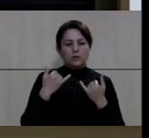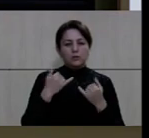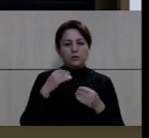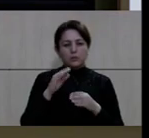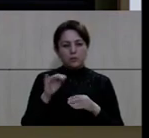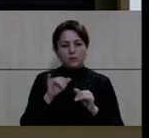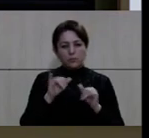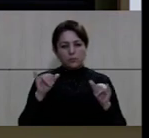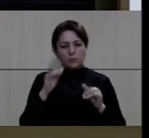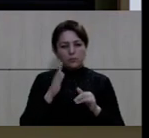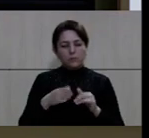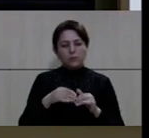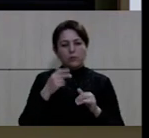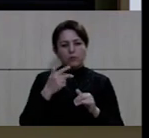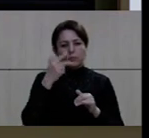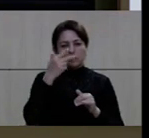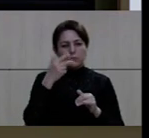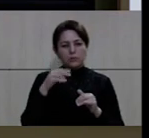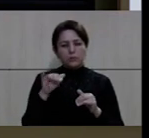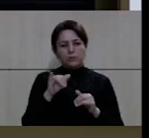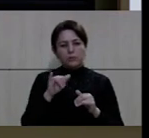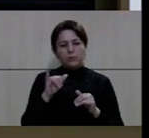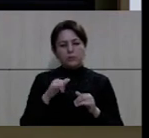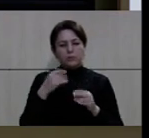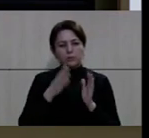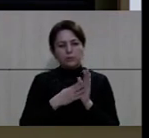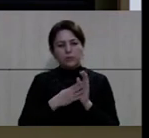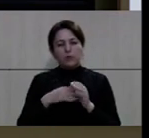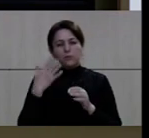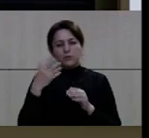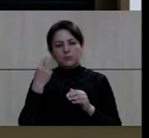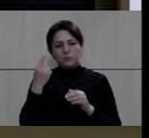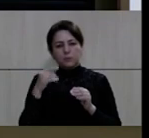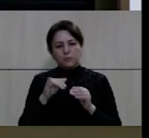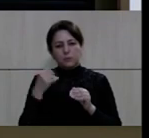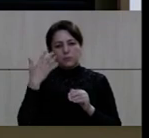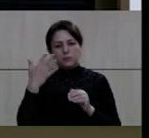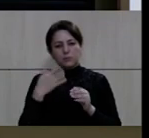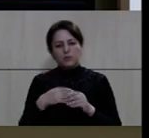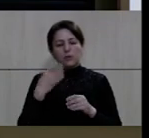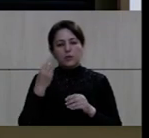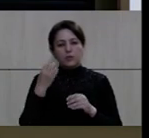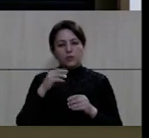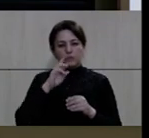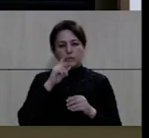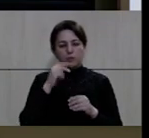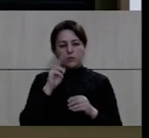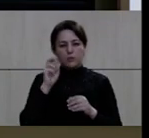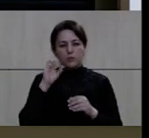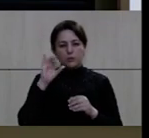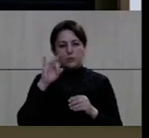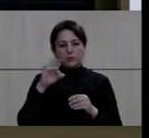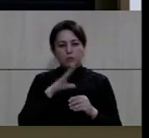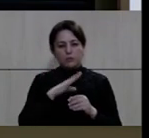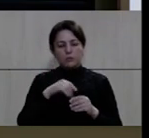ko'paytiramiz. 3 ni 3 ga ko'paytirdik 9, 5 ni 1 ga ko'paytirdik 5. Yana noto'g'ri kasr bo'lib qoldi. Uni